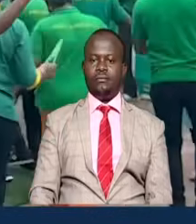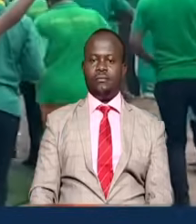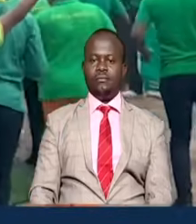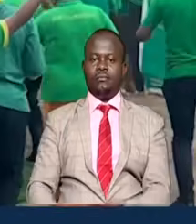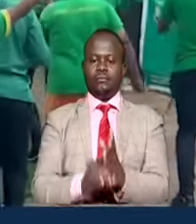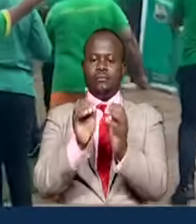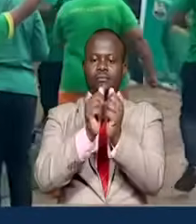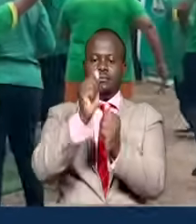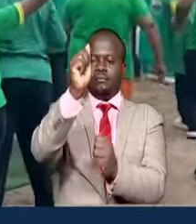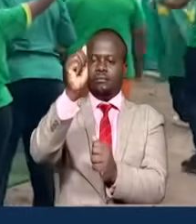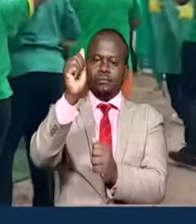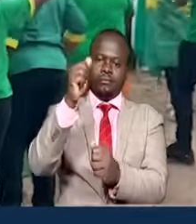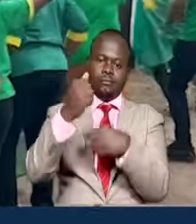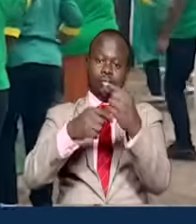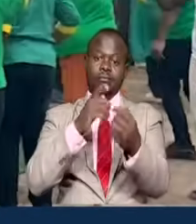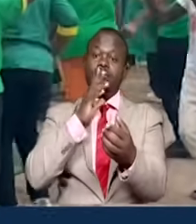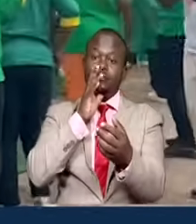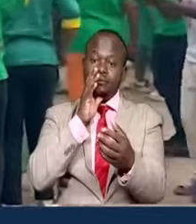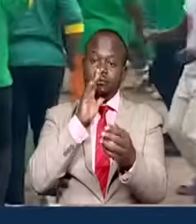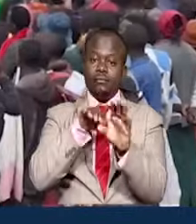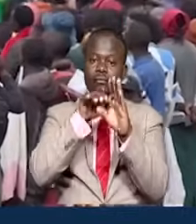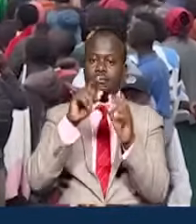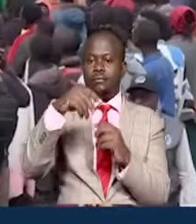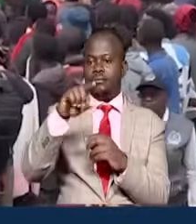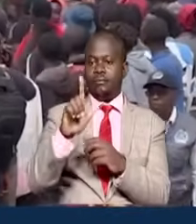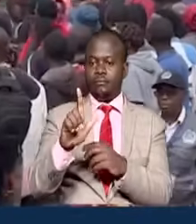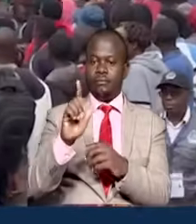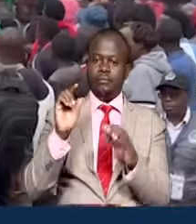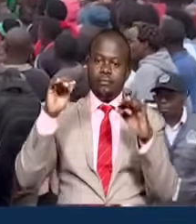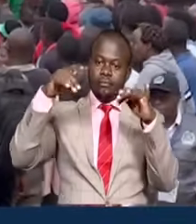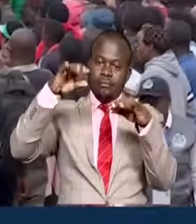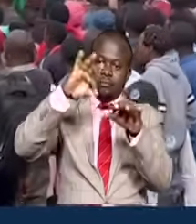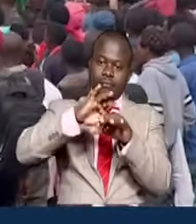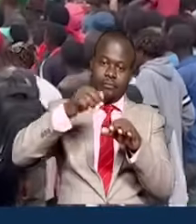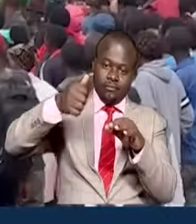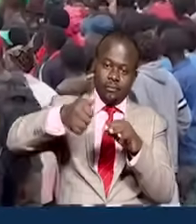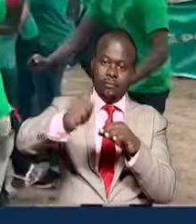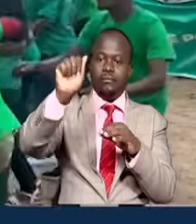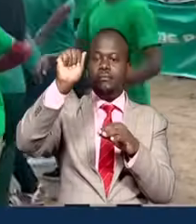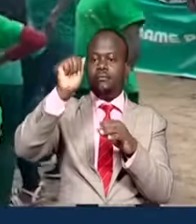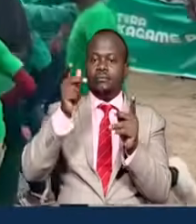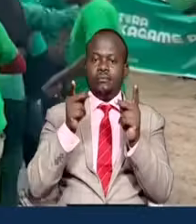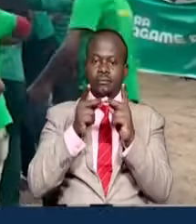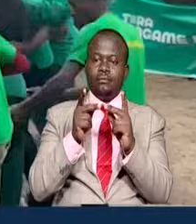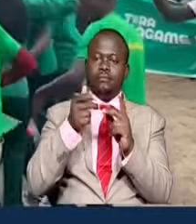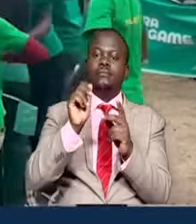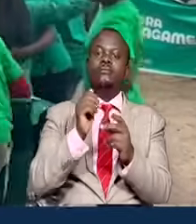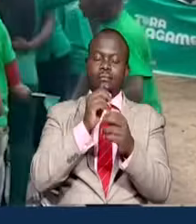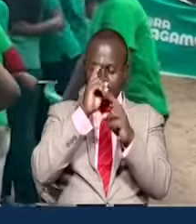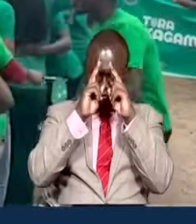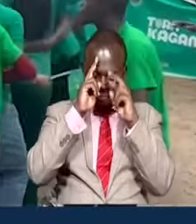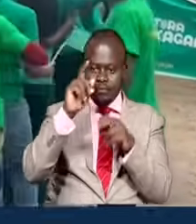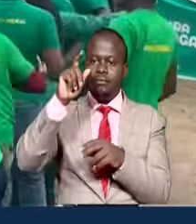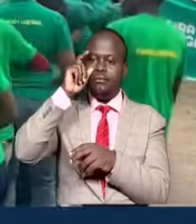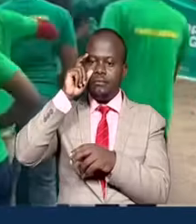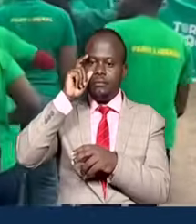Tariki 15 ngikomeje gutindira abayoboke ba PL ngo bahundagaze amajwi yabo ku mukandida bihebeye nyakubahwa Paul